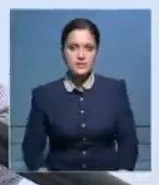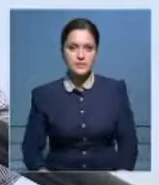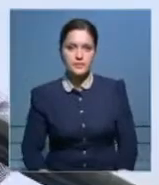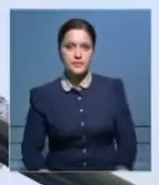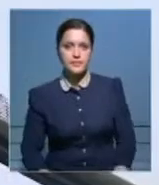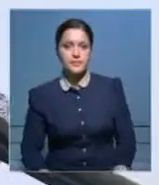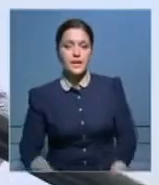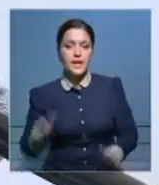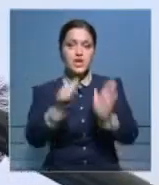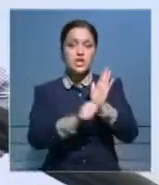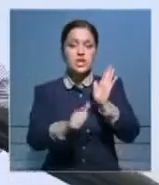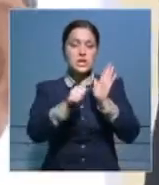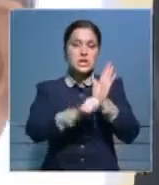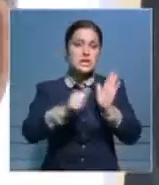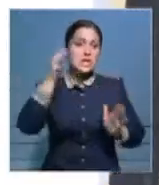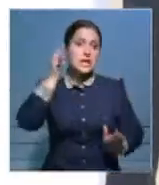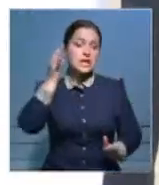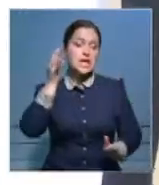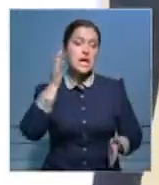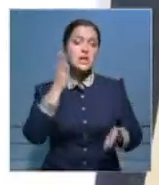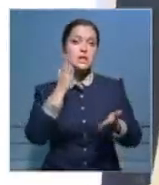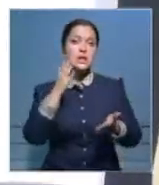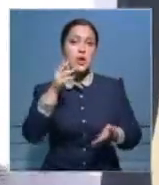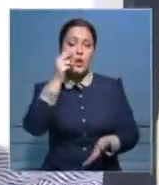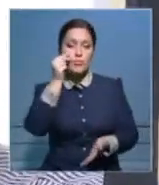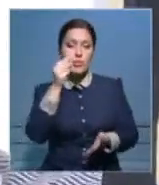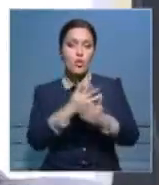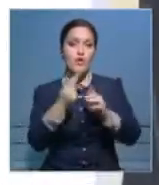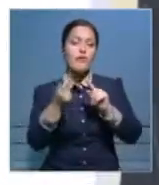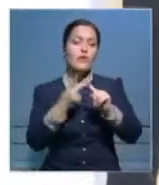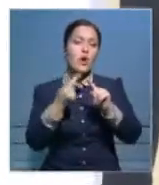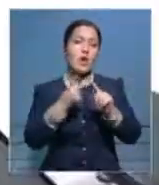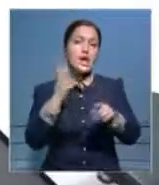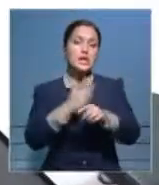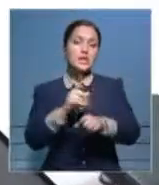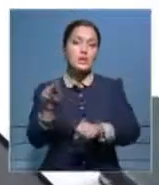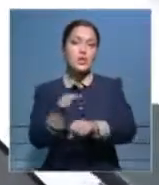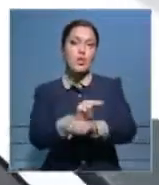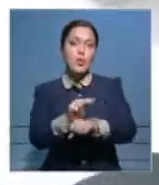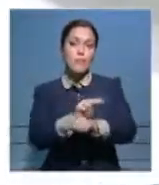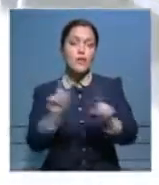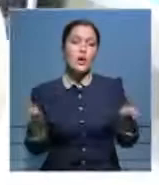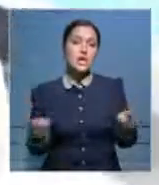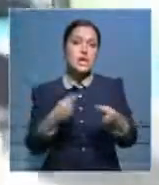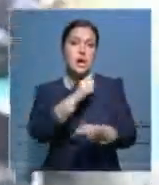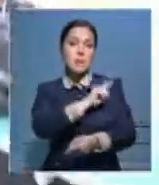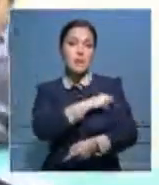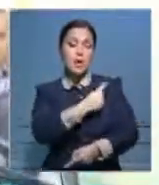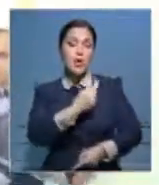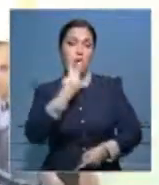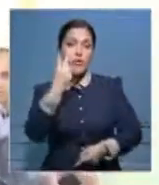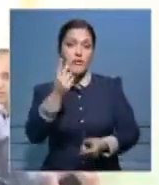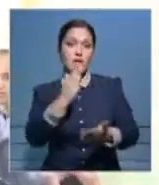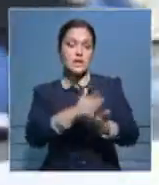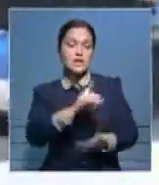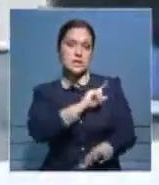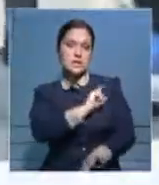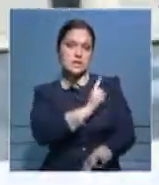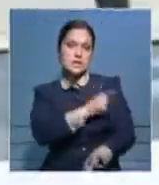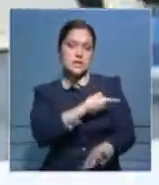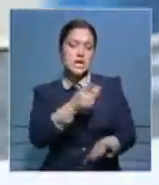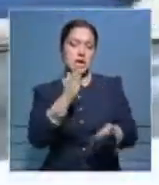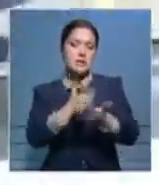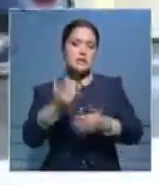Для 60-летнего Бакета Бекетаова это уже второй курс реабилитации. Медики констатируют, силы в левой ноге пациента